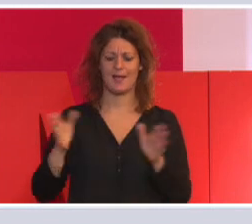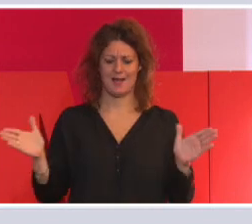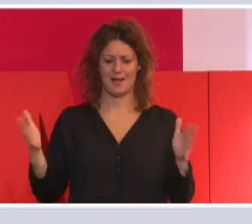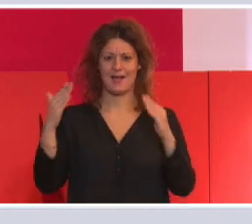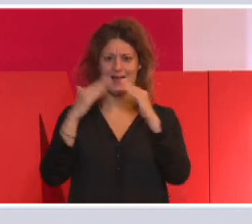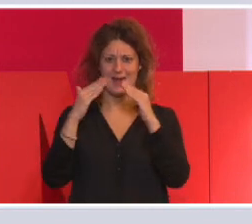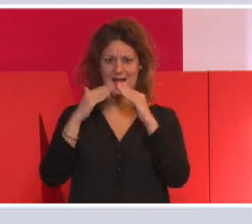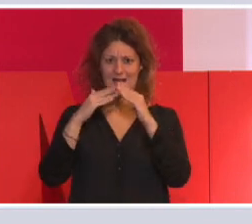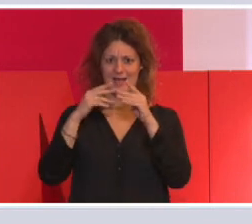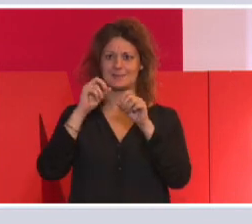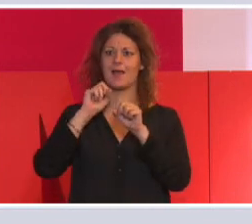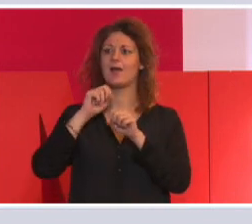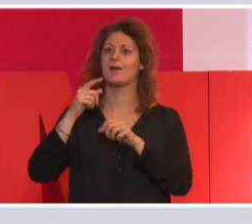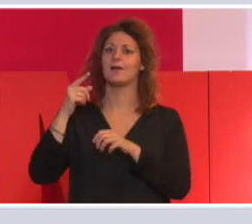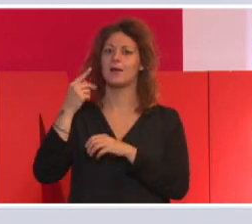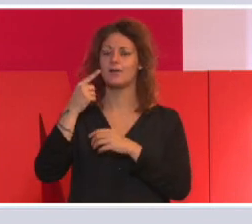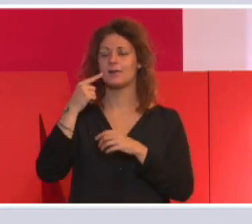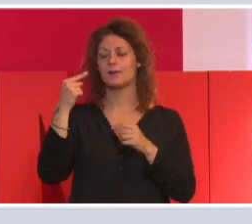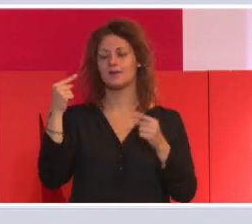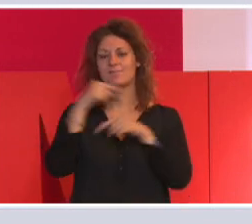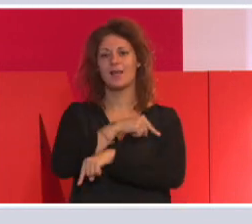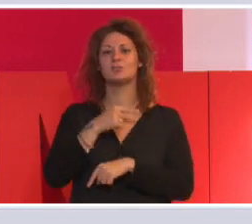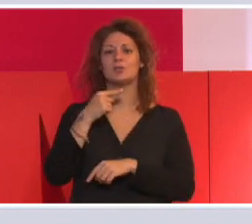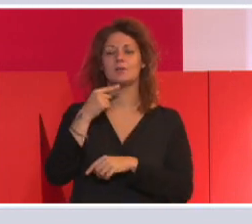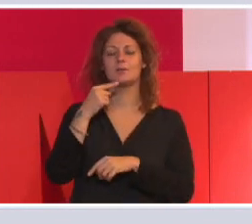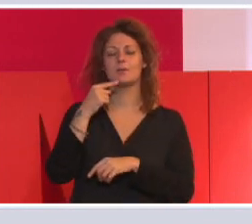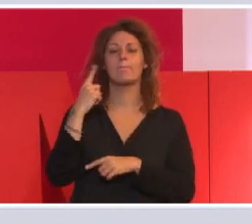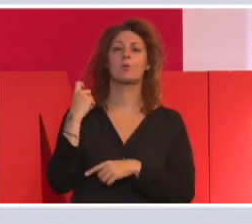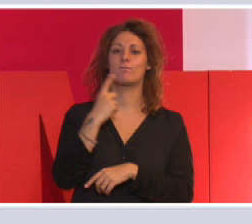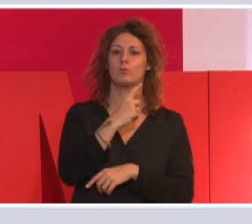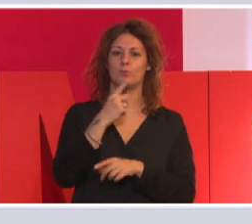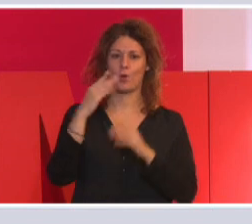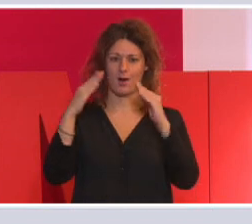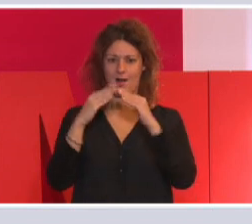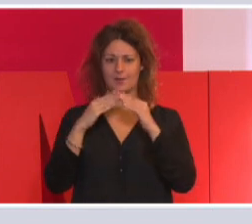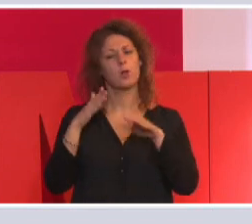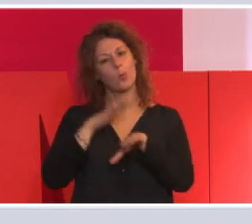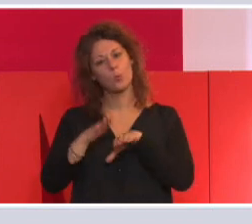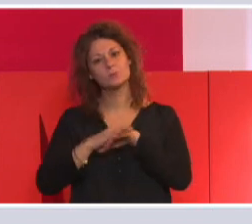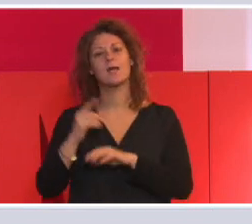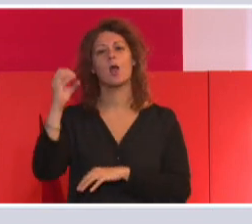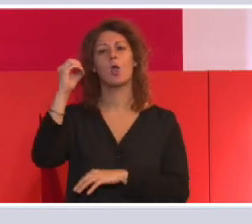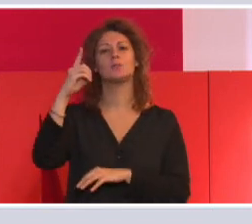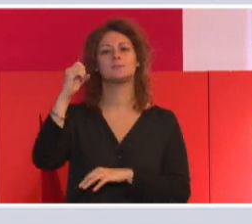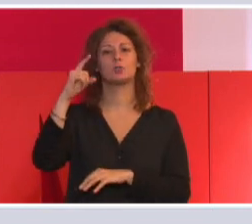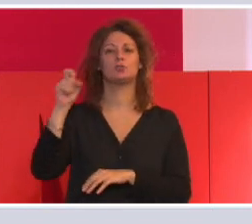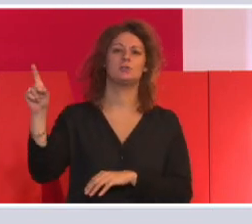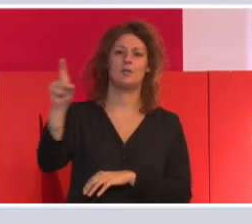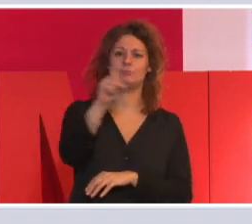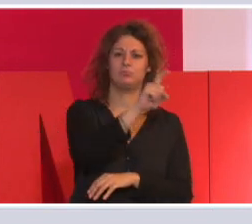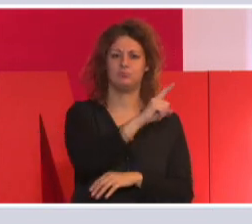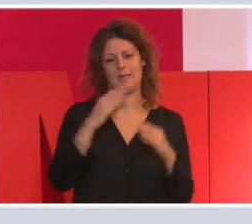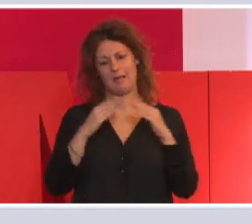hanno quindi iniziato a studiare cosa fa l'inalazione di ossitocina e si è visto che